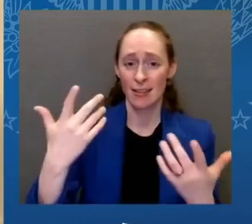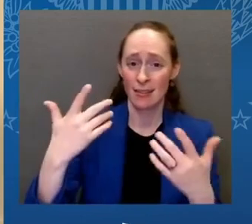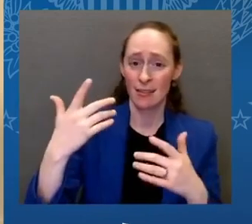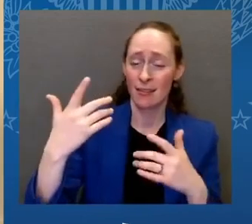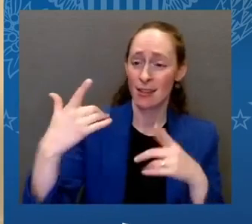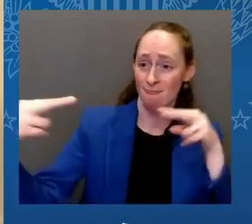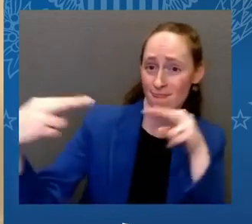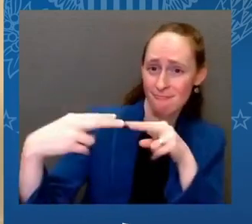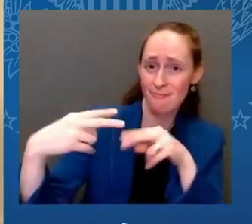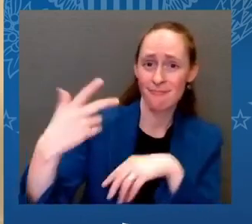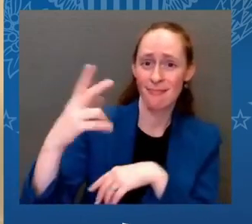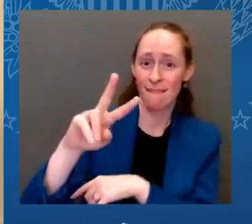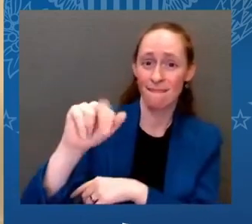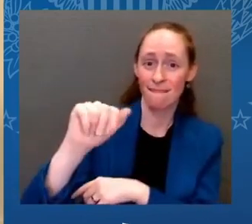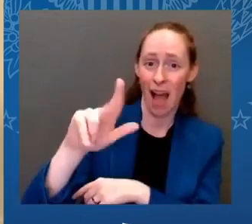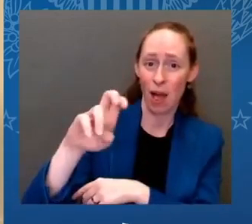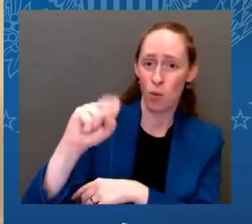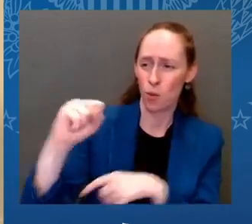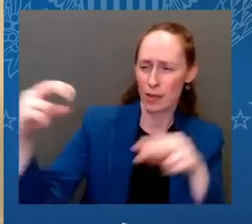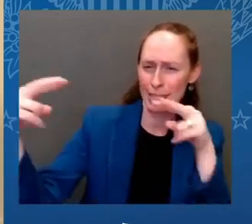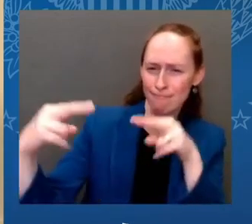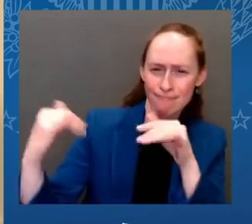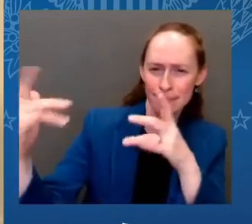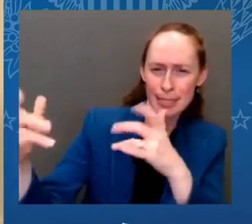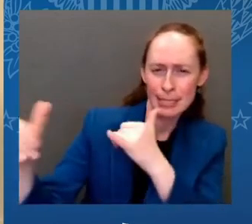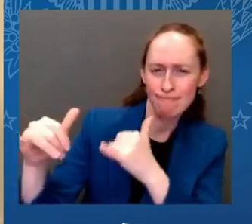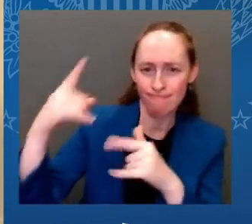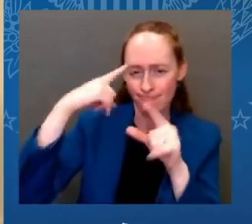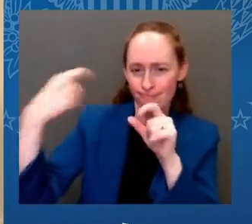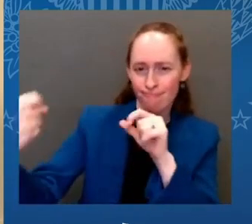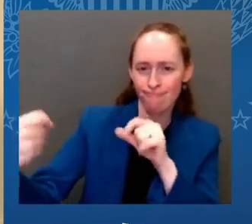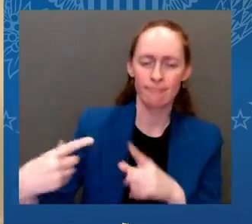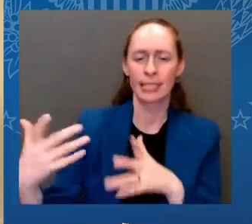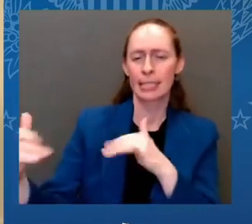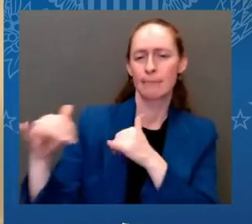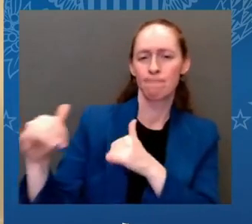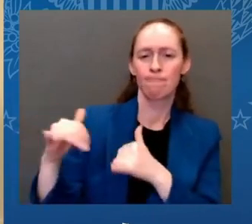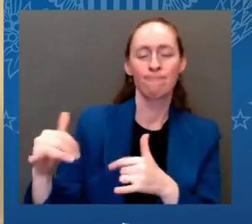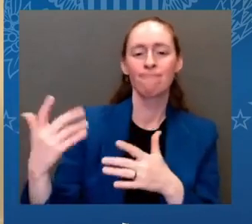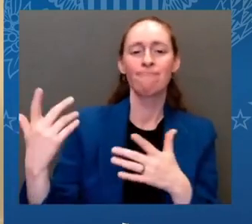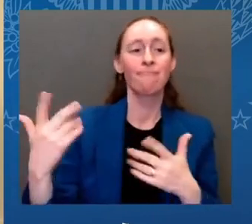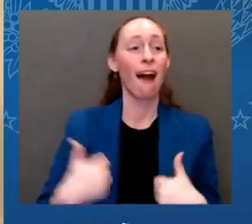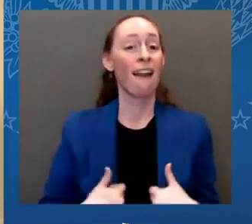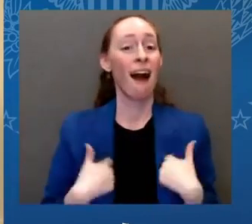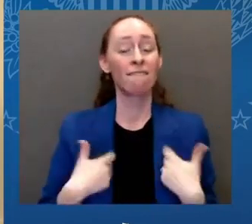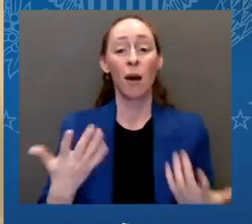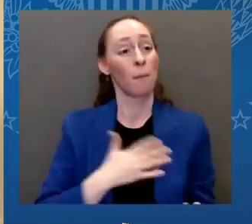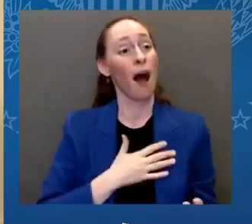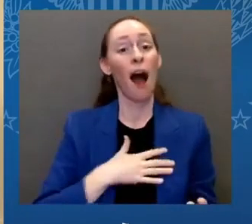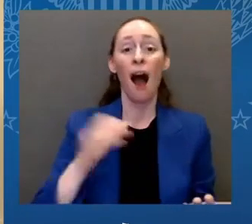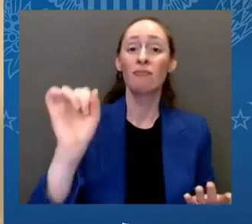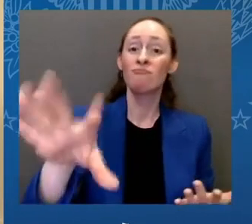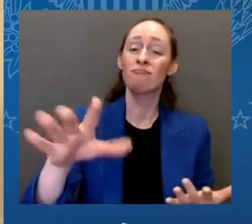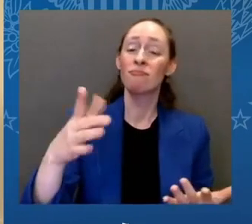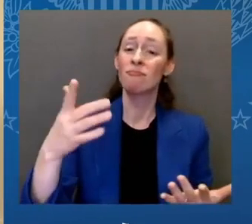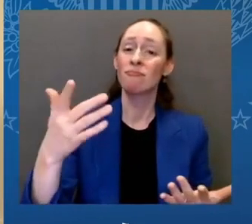ті самі цінності і розуміння сенсу життя. Отже, мій меседж, я бажаю,